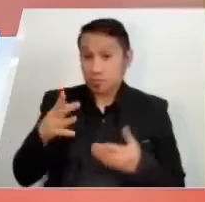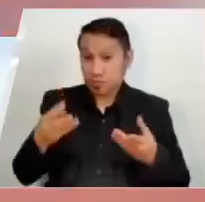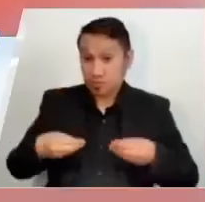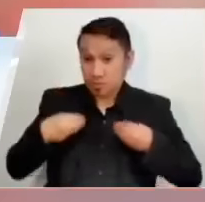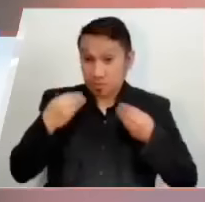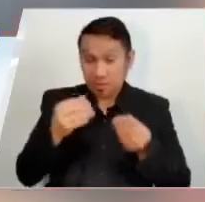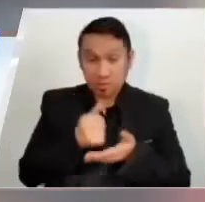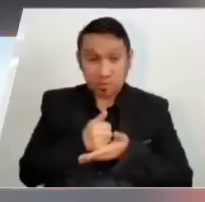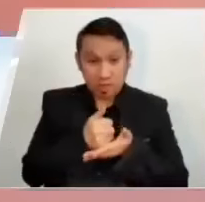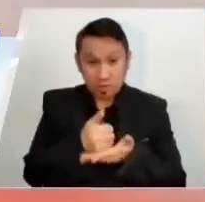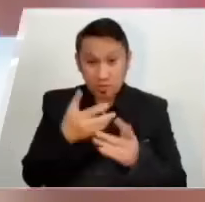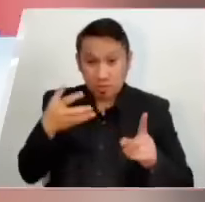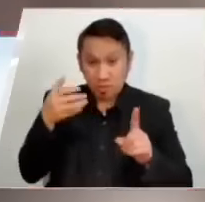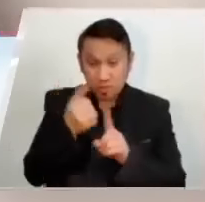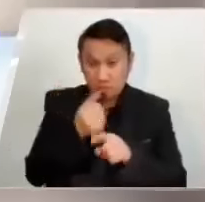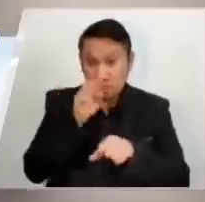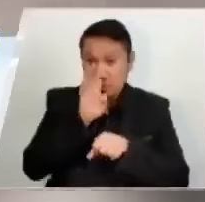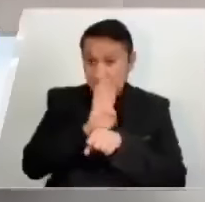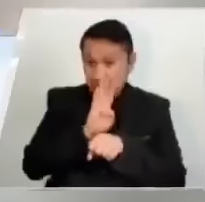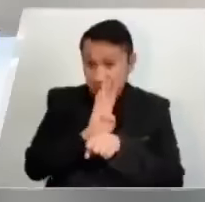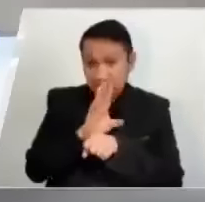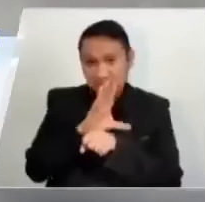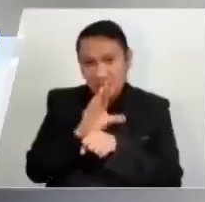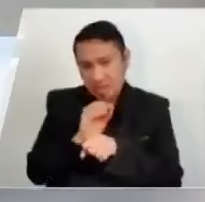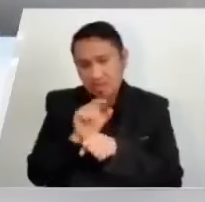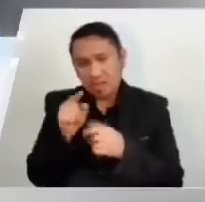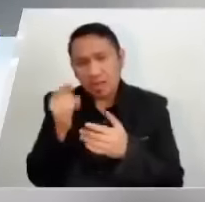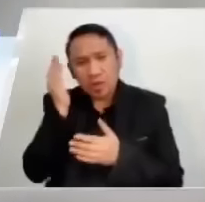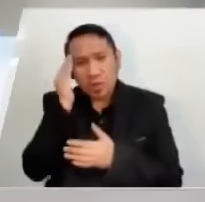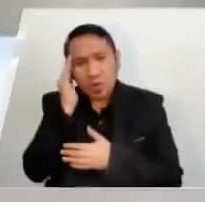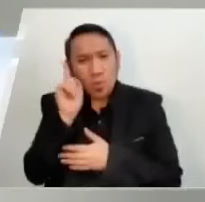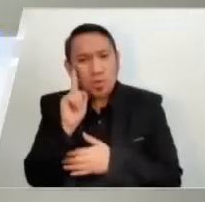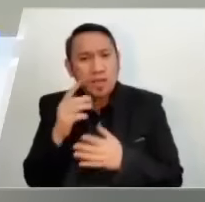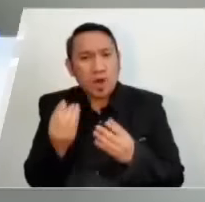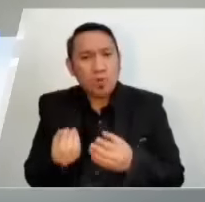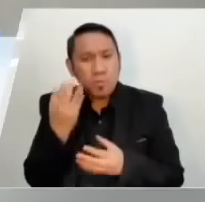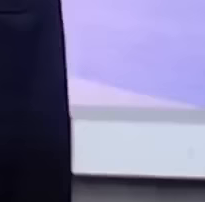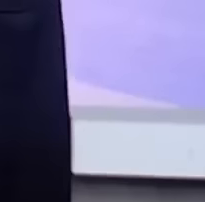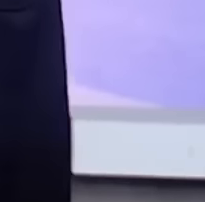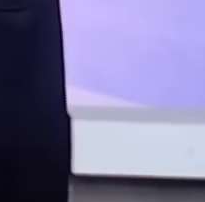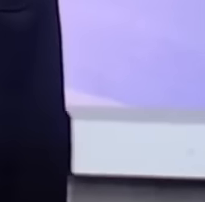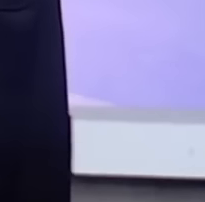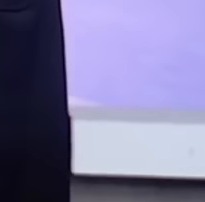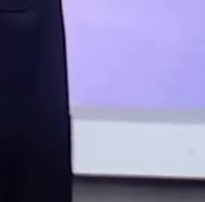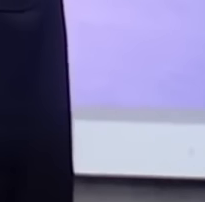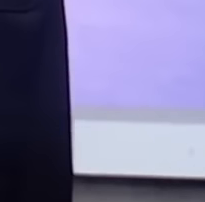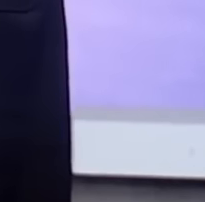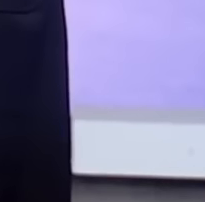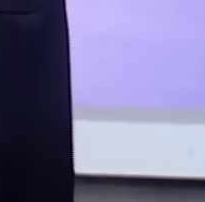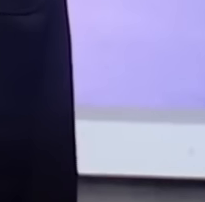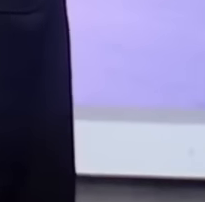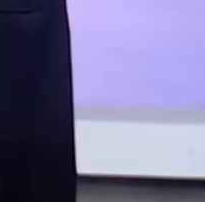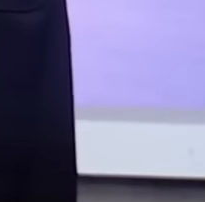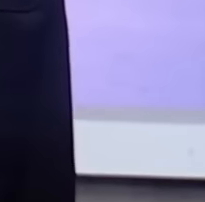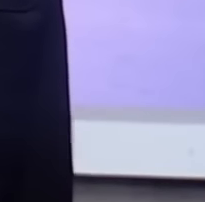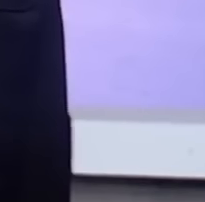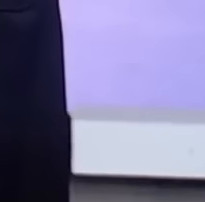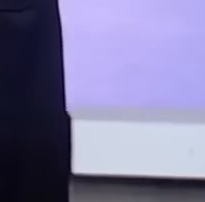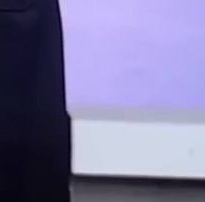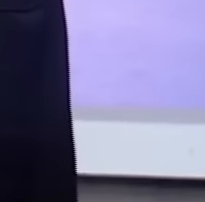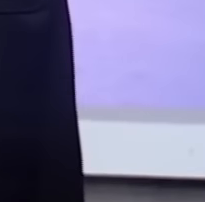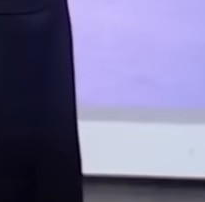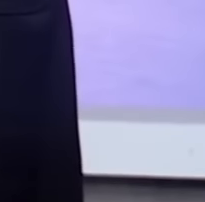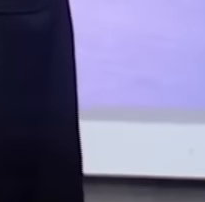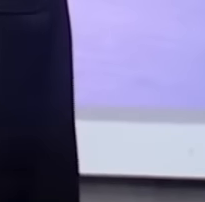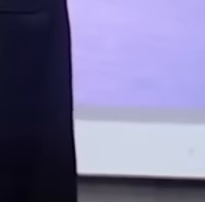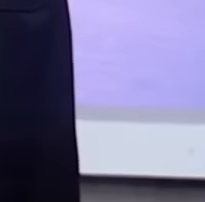sa mga apektadong negosyante habang inaalam pa ang kabuang halaga ng danyos. Mga kapuso, sama-sama tayo